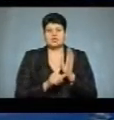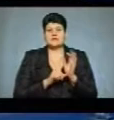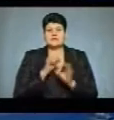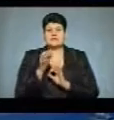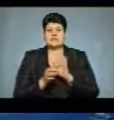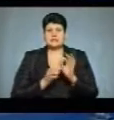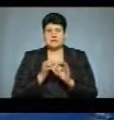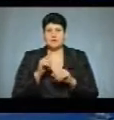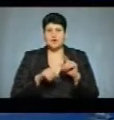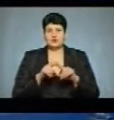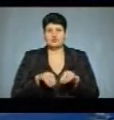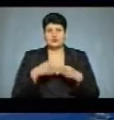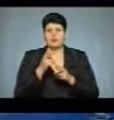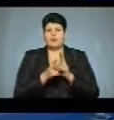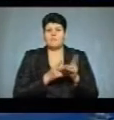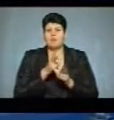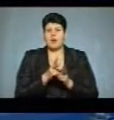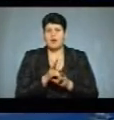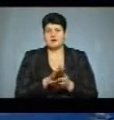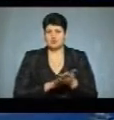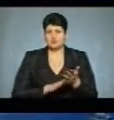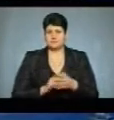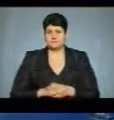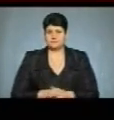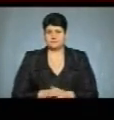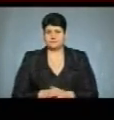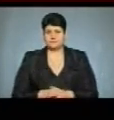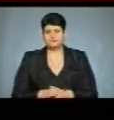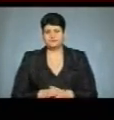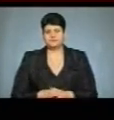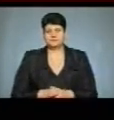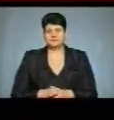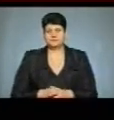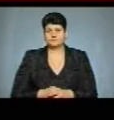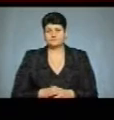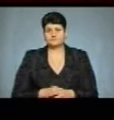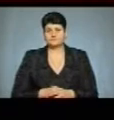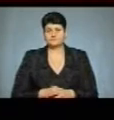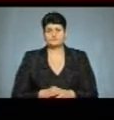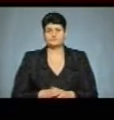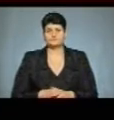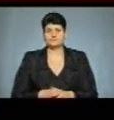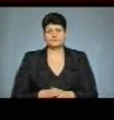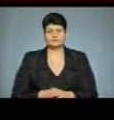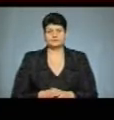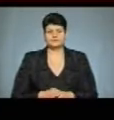Його родичі подали апеляцію, повідомив Юрій Гордієв.